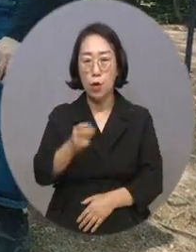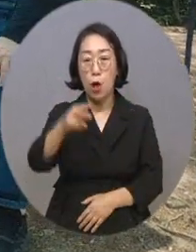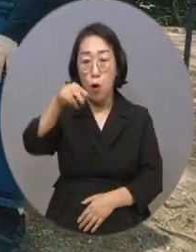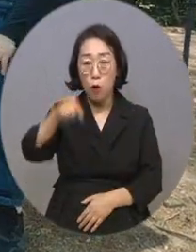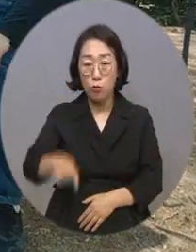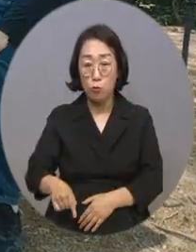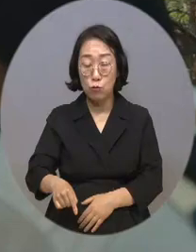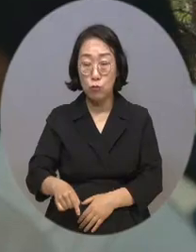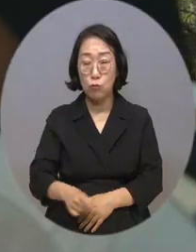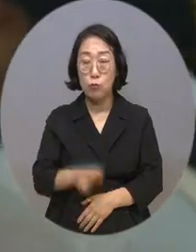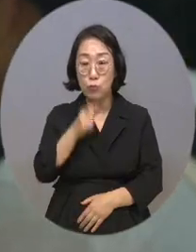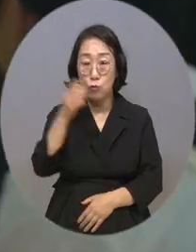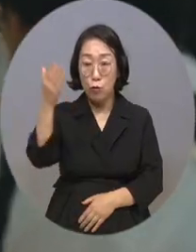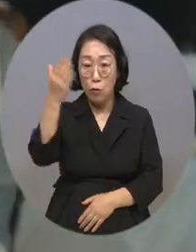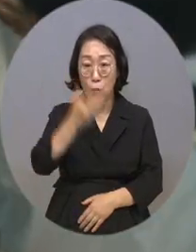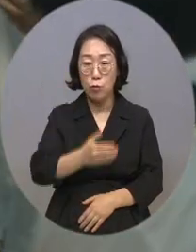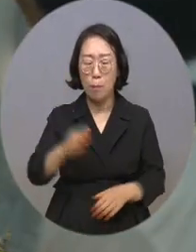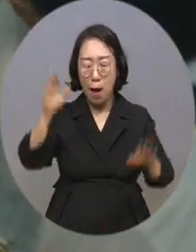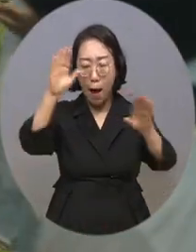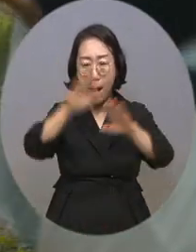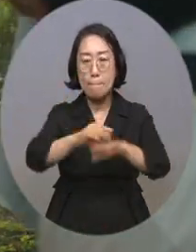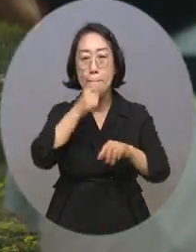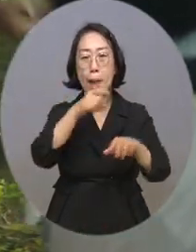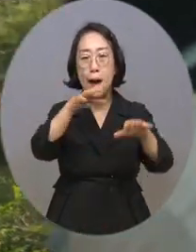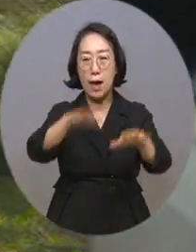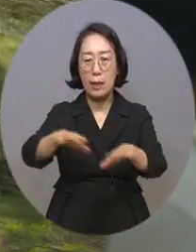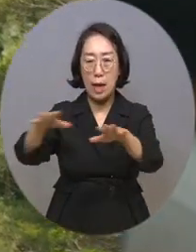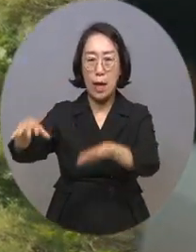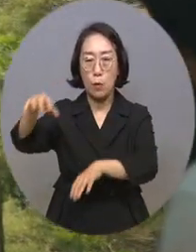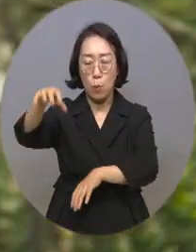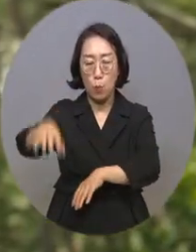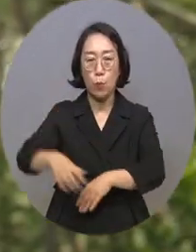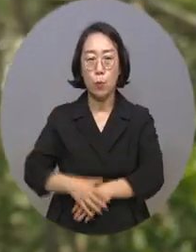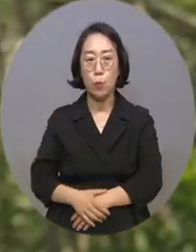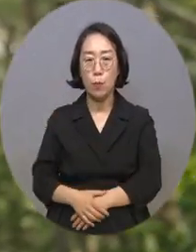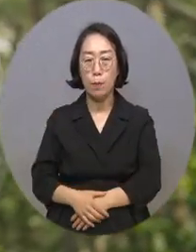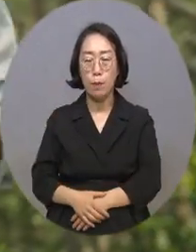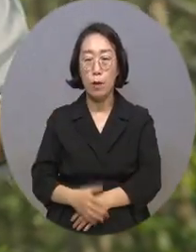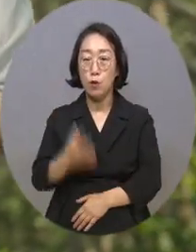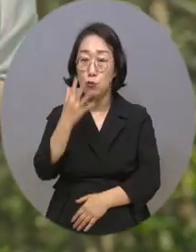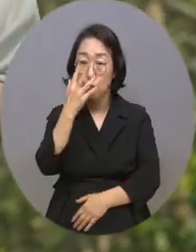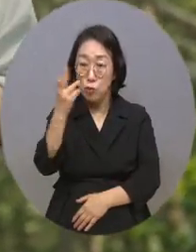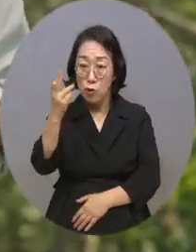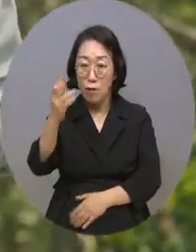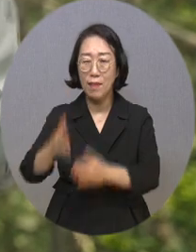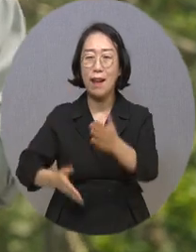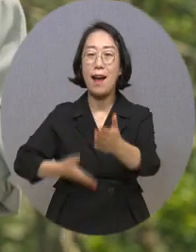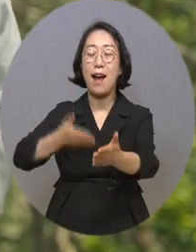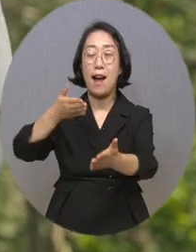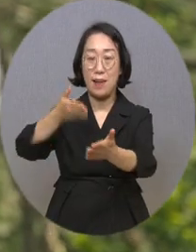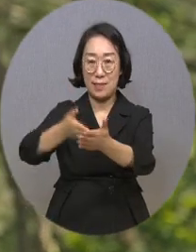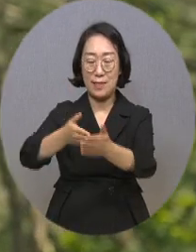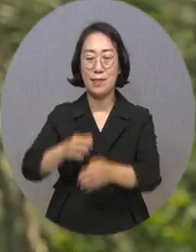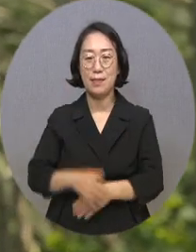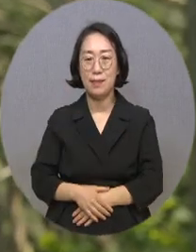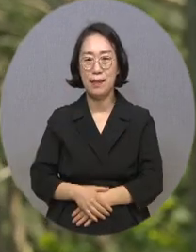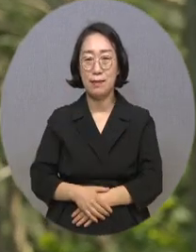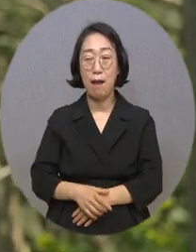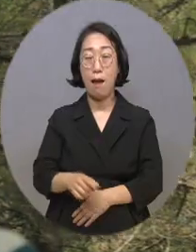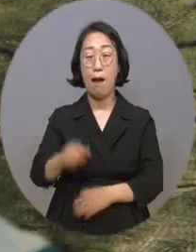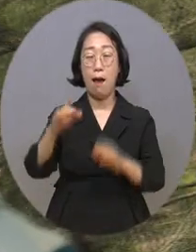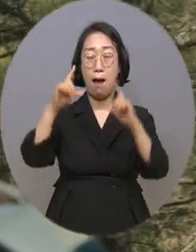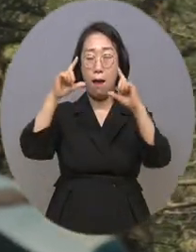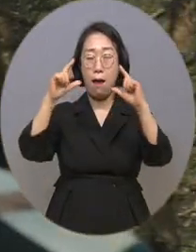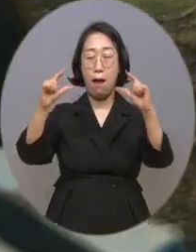여수밤바다 그 여수 여수도 보이고 저 안에 가면 순천까지 와 네. 한 번에 다 볼 수 있는